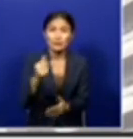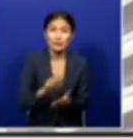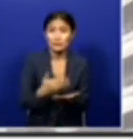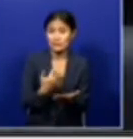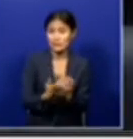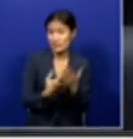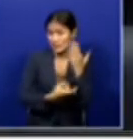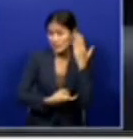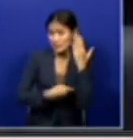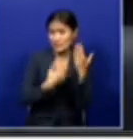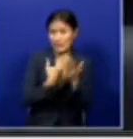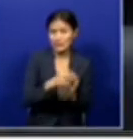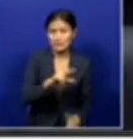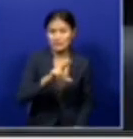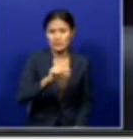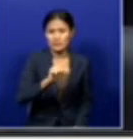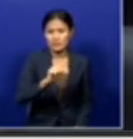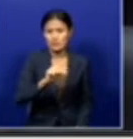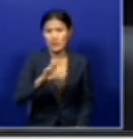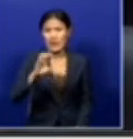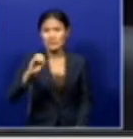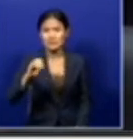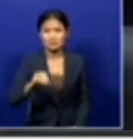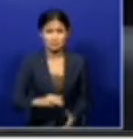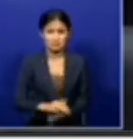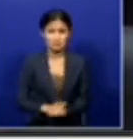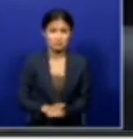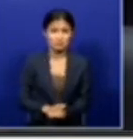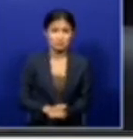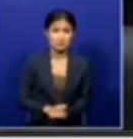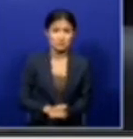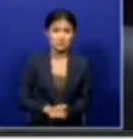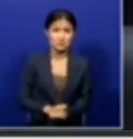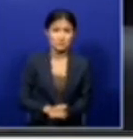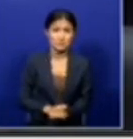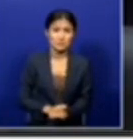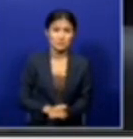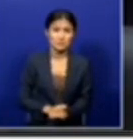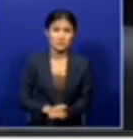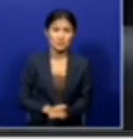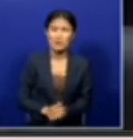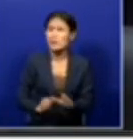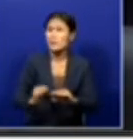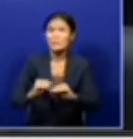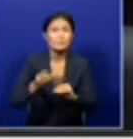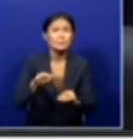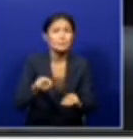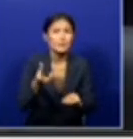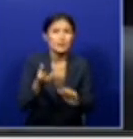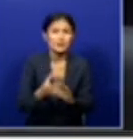บาท50บาทมันแค่1ใน4ของราคาที่เพิ่มขึ้นผมถึงบอกว่